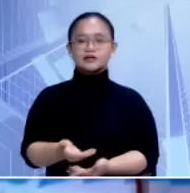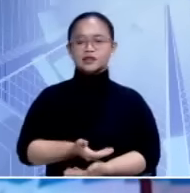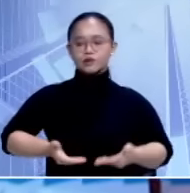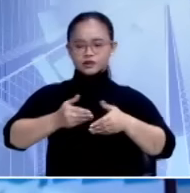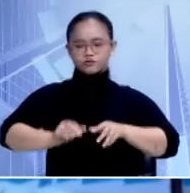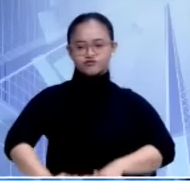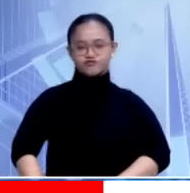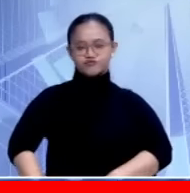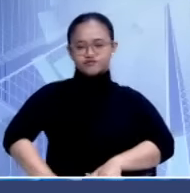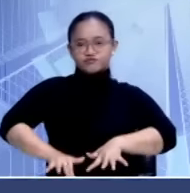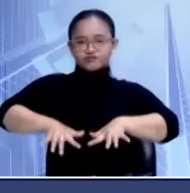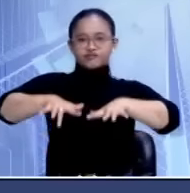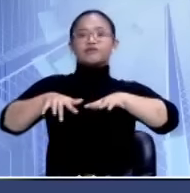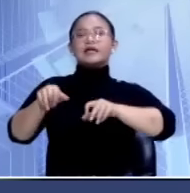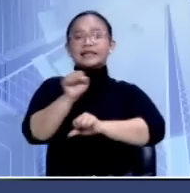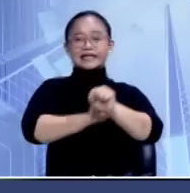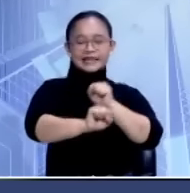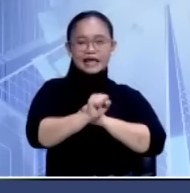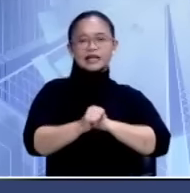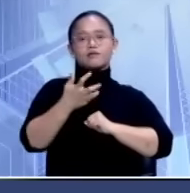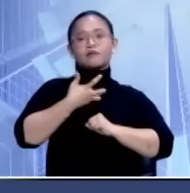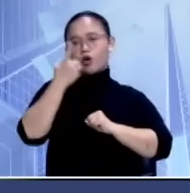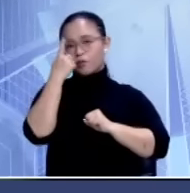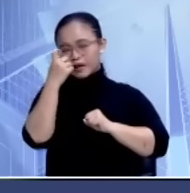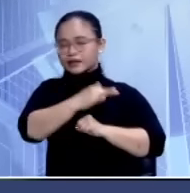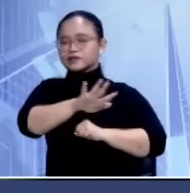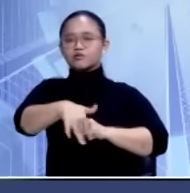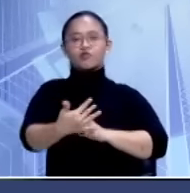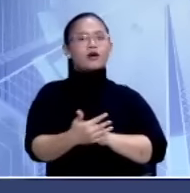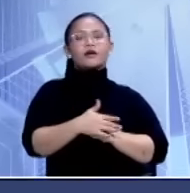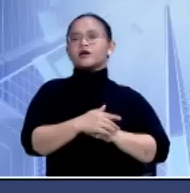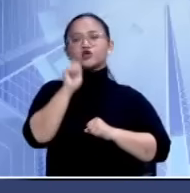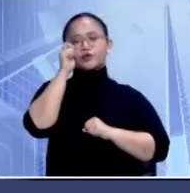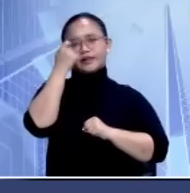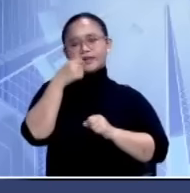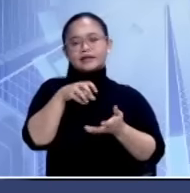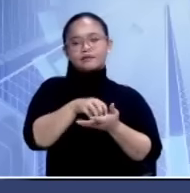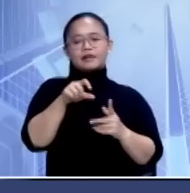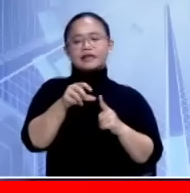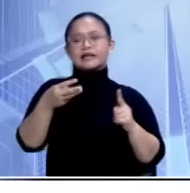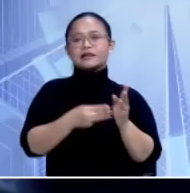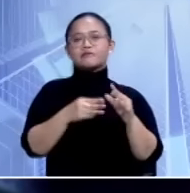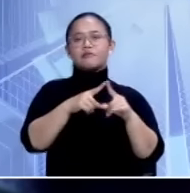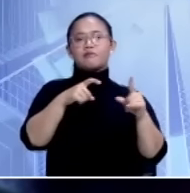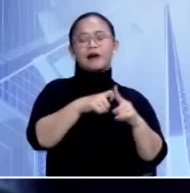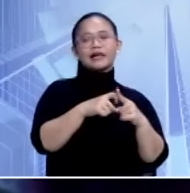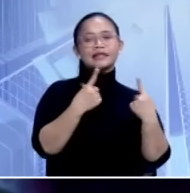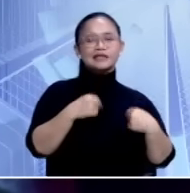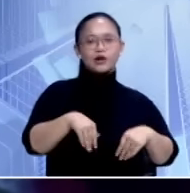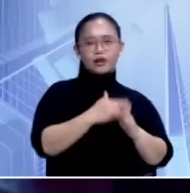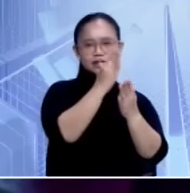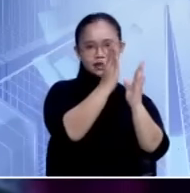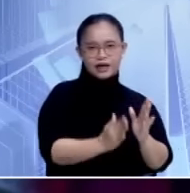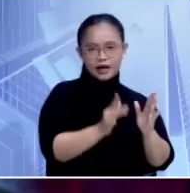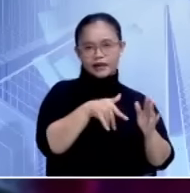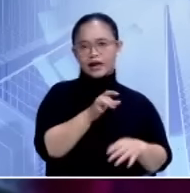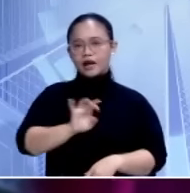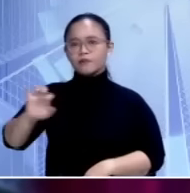Pemirsa, akibat banjir rob, aktivitas belajar mengajar terganggu di Demak, Jawa Tengah. Sementara di Banyuwangi, Jawa Timur, puluhan siswa